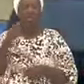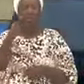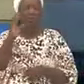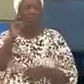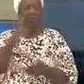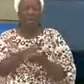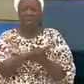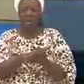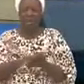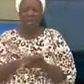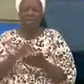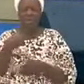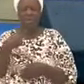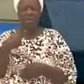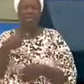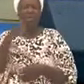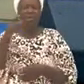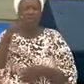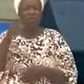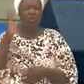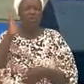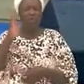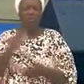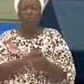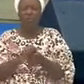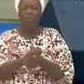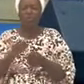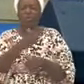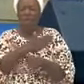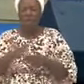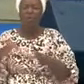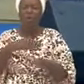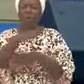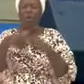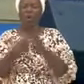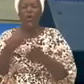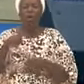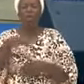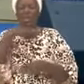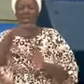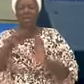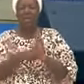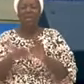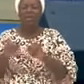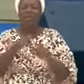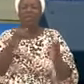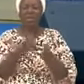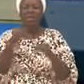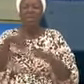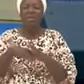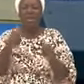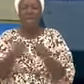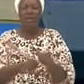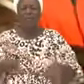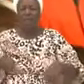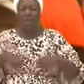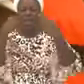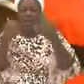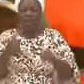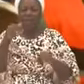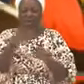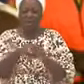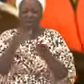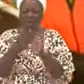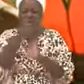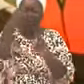tu vas purifier tchad et que tu vas l'avait toutes les souillures faible dans chaque vie maintenant au nom de